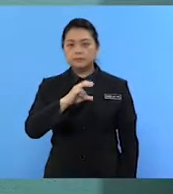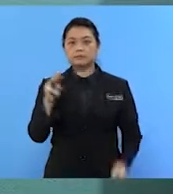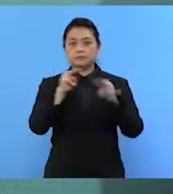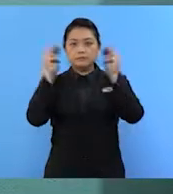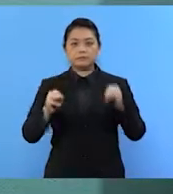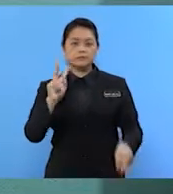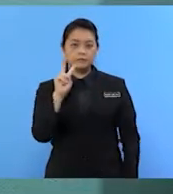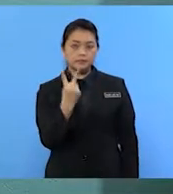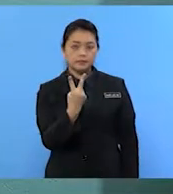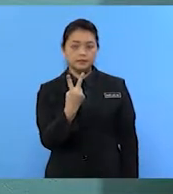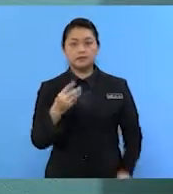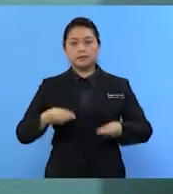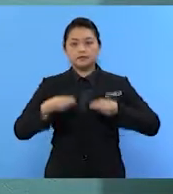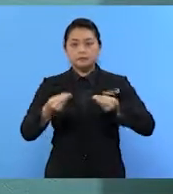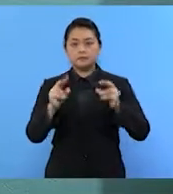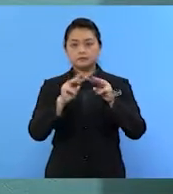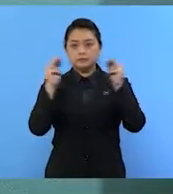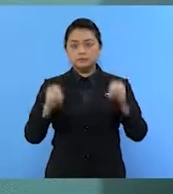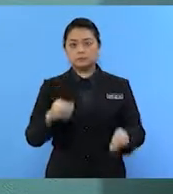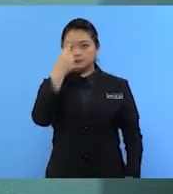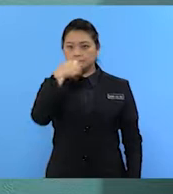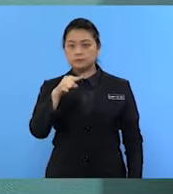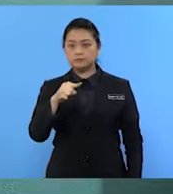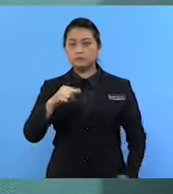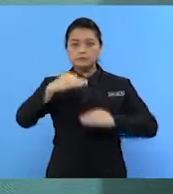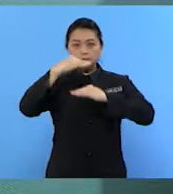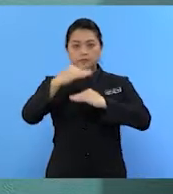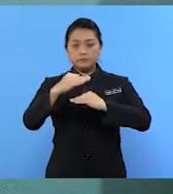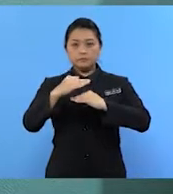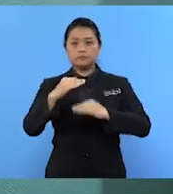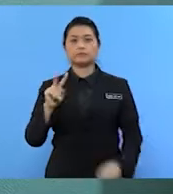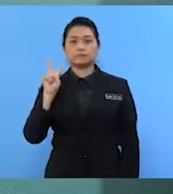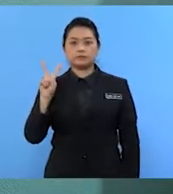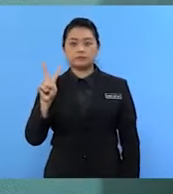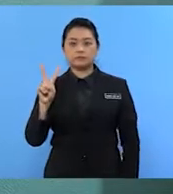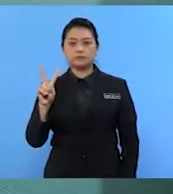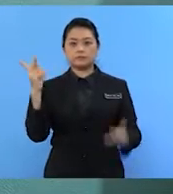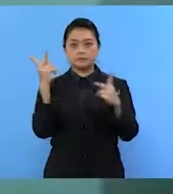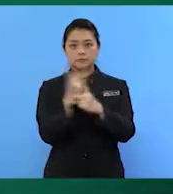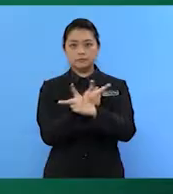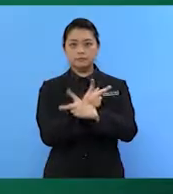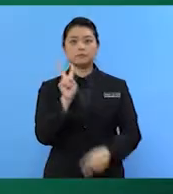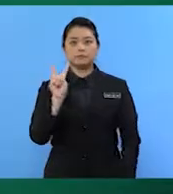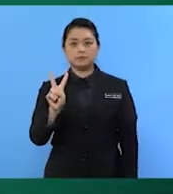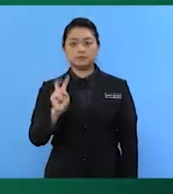matriks songsang bagi matriks untuk peringkat 2 darab 2.